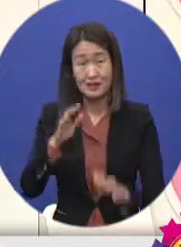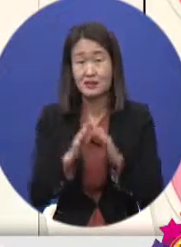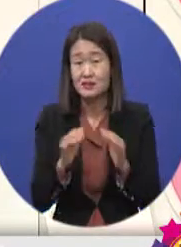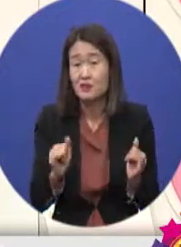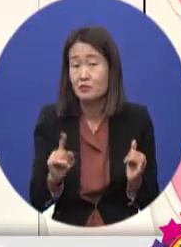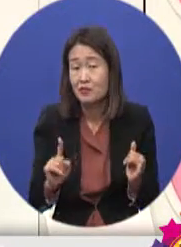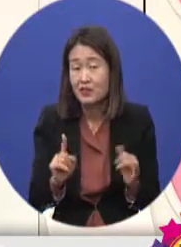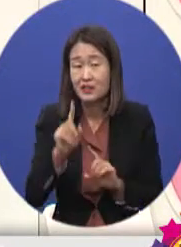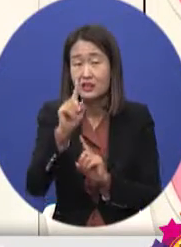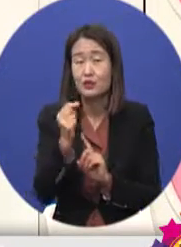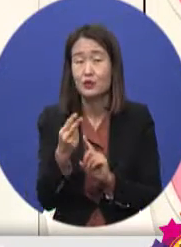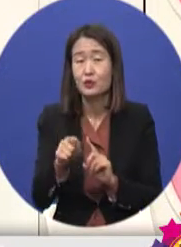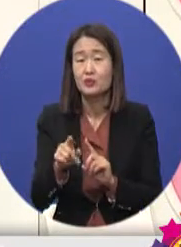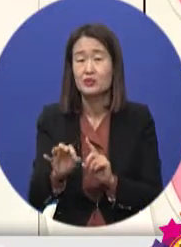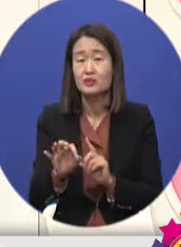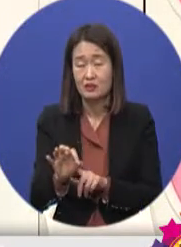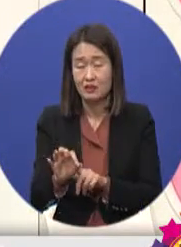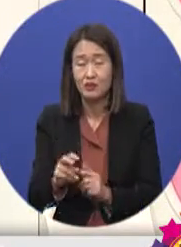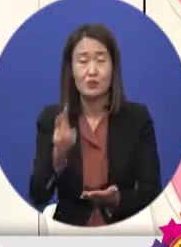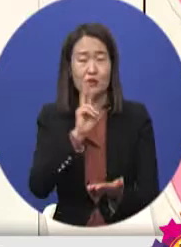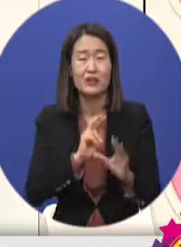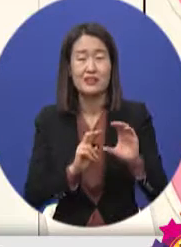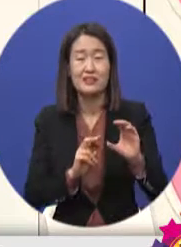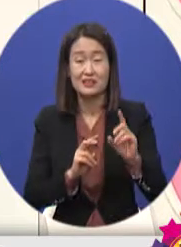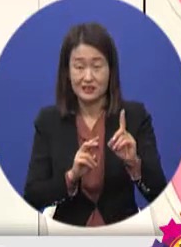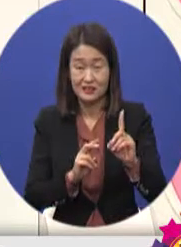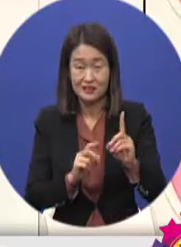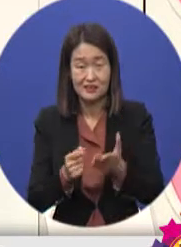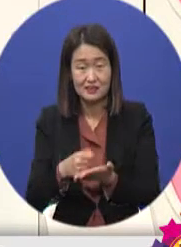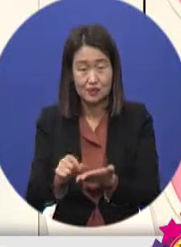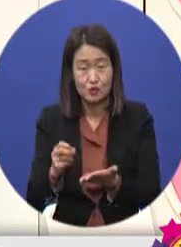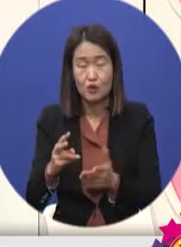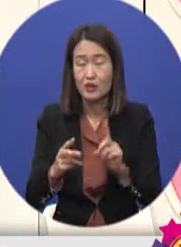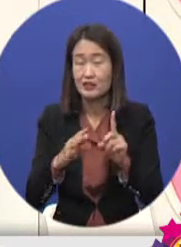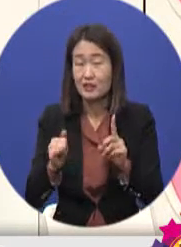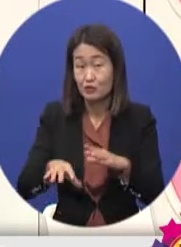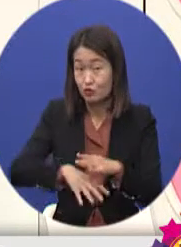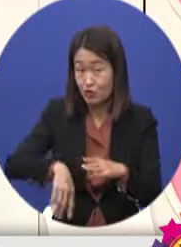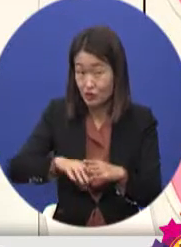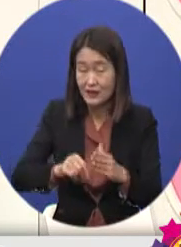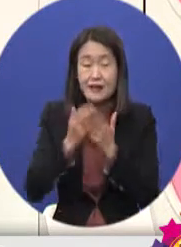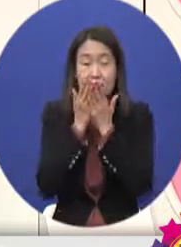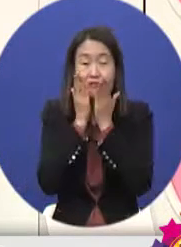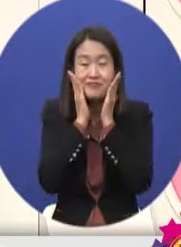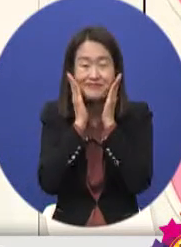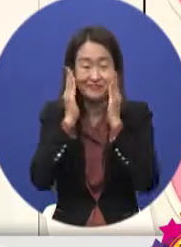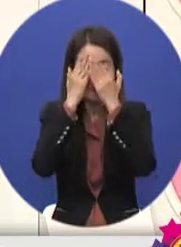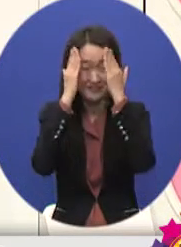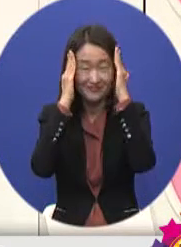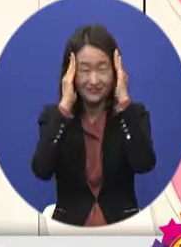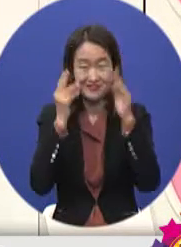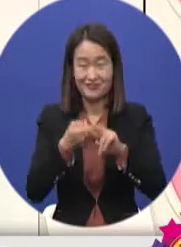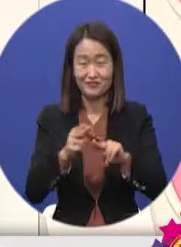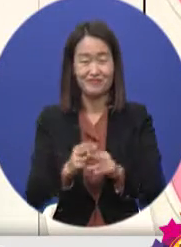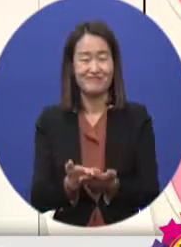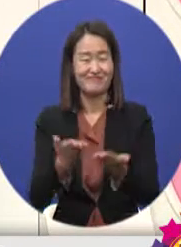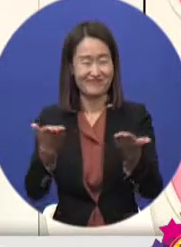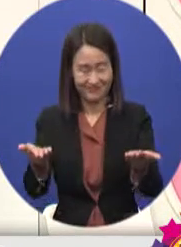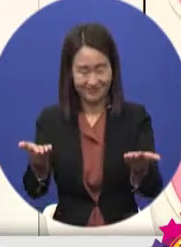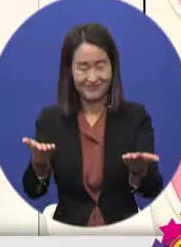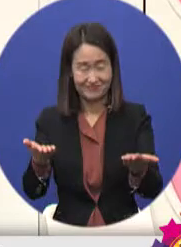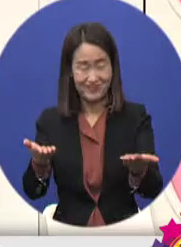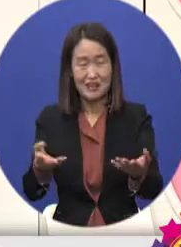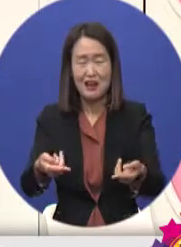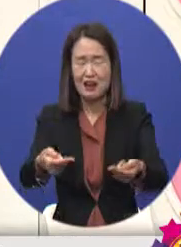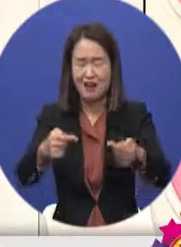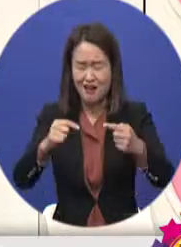분에게는 이효정의 메들리 CD를 드리고요. 그리고 또 한 분을 추첨을 통해서 마스크팩을 보내드리겠습니다.